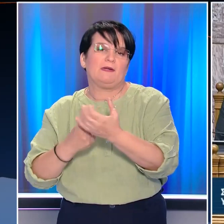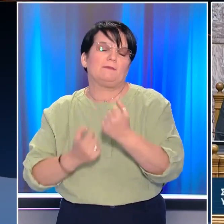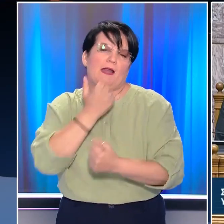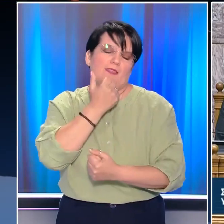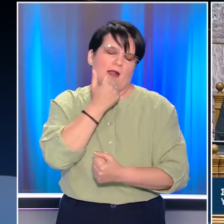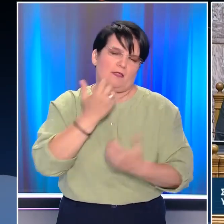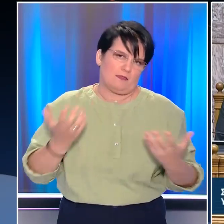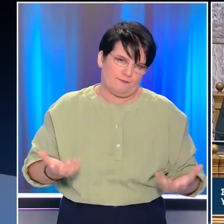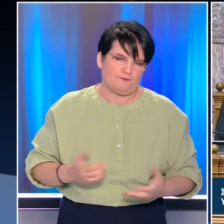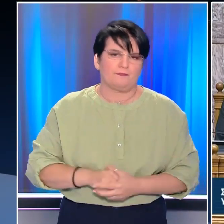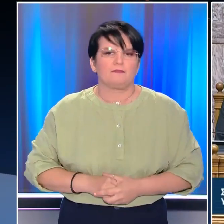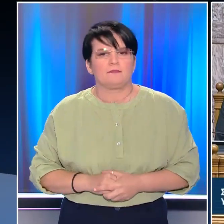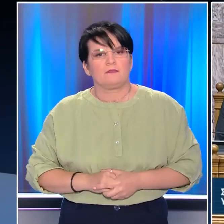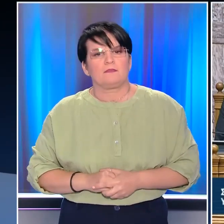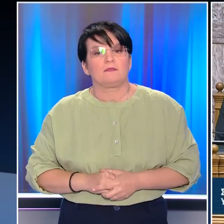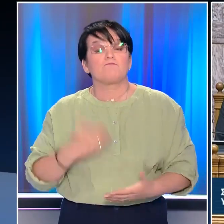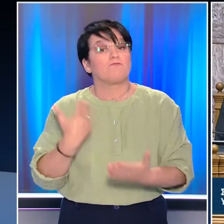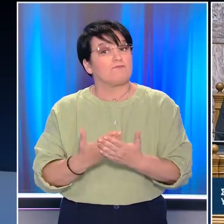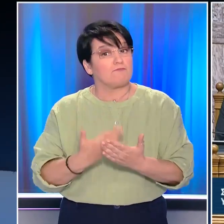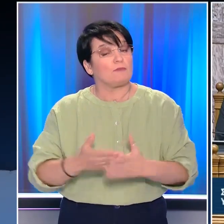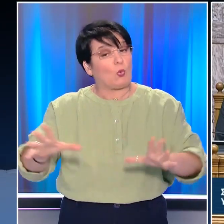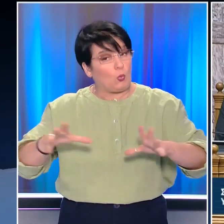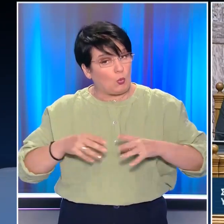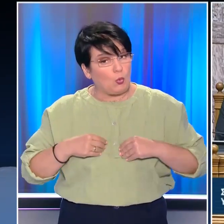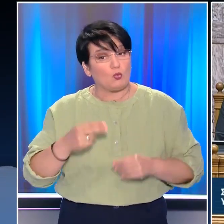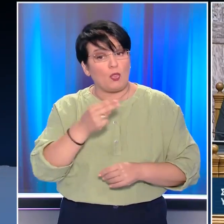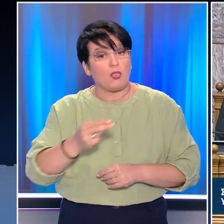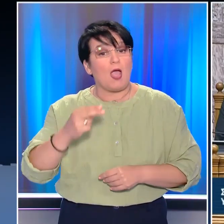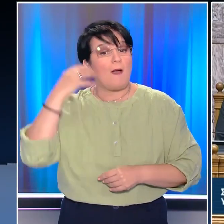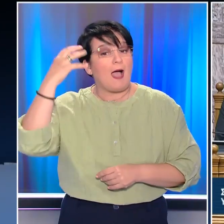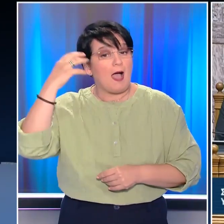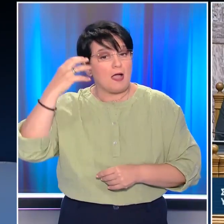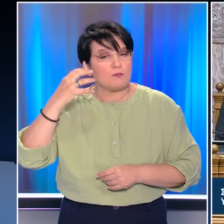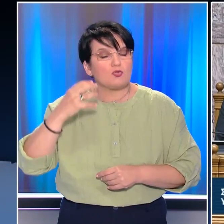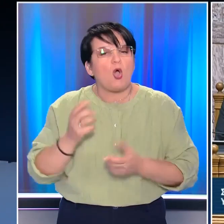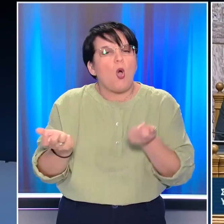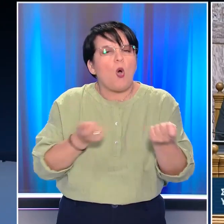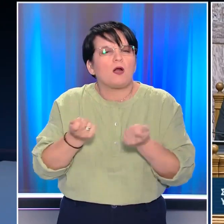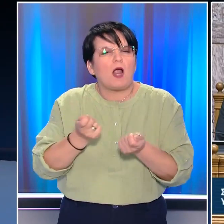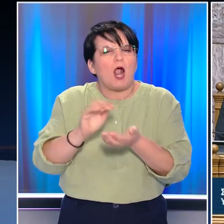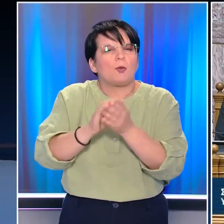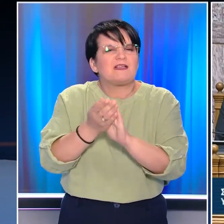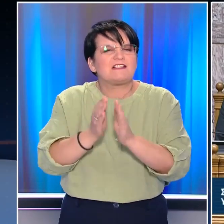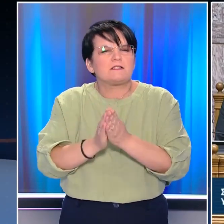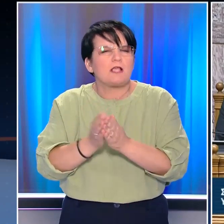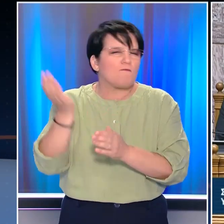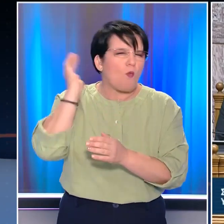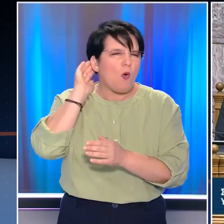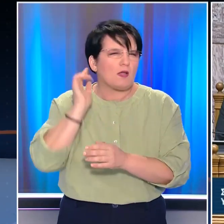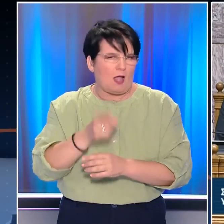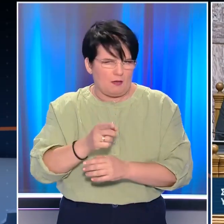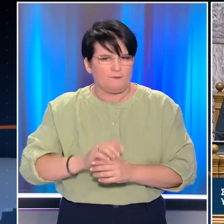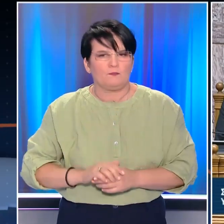παραλήψεως. Τεκμηρίωσαν και υιοθέτησαν την άποψη ότι εδώ υπήρξε μια οργανωμένη